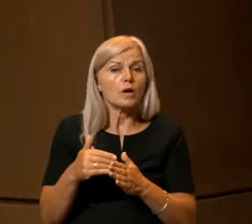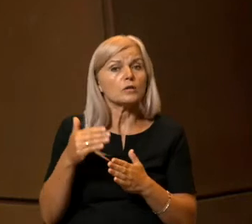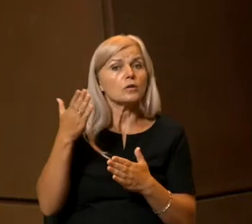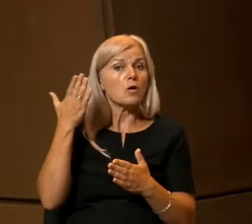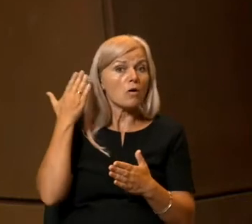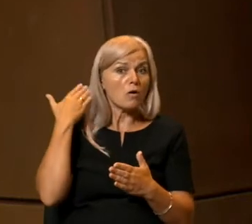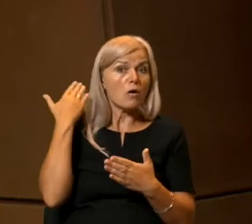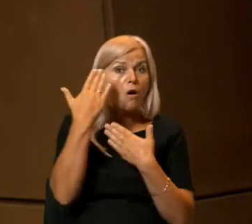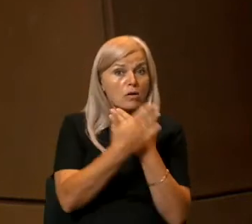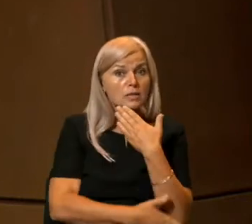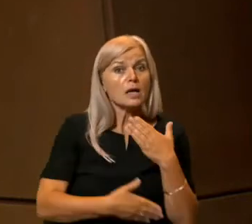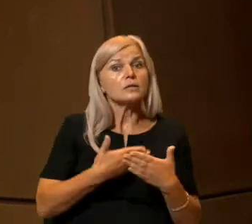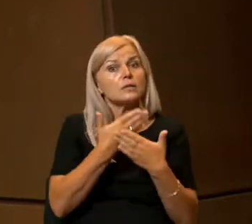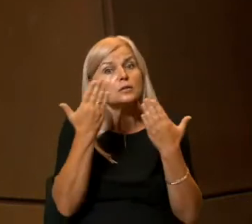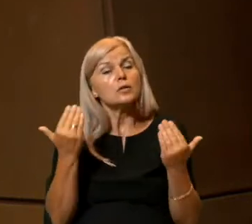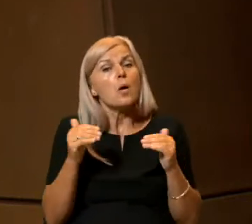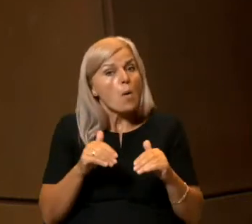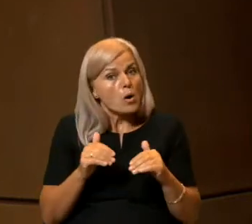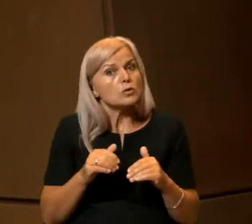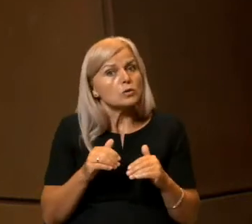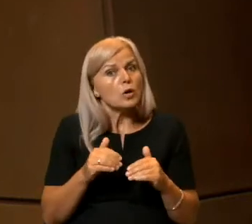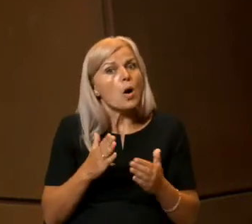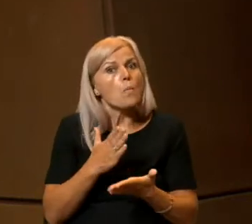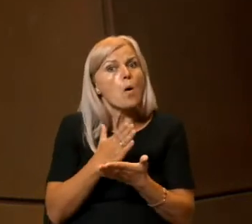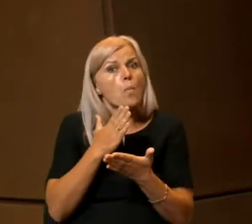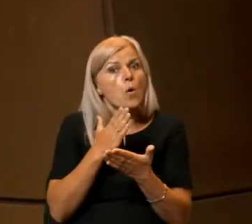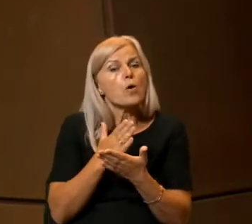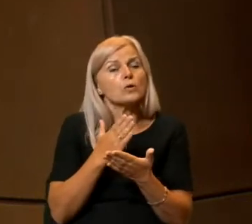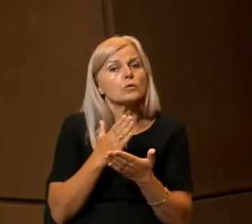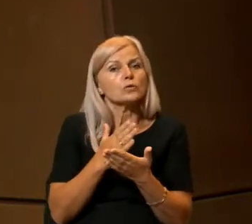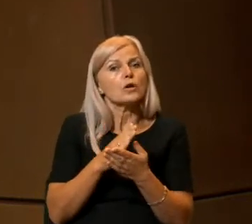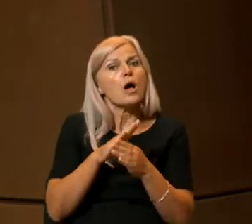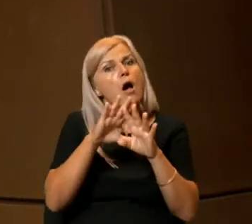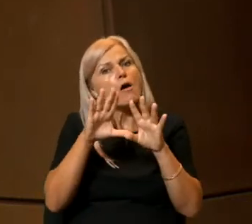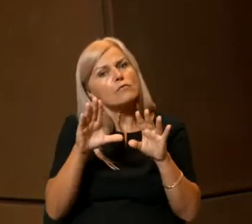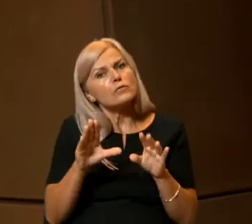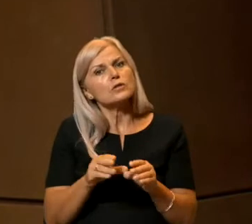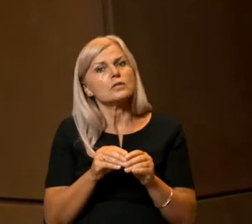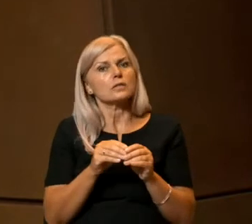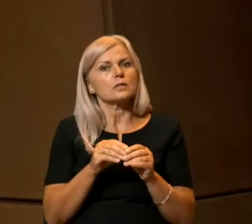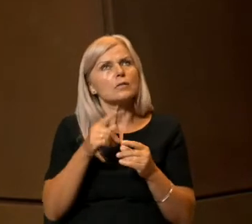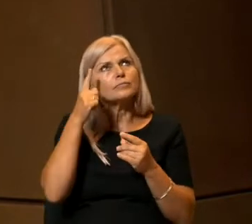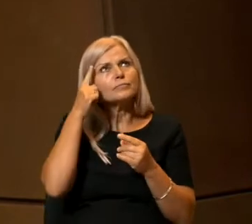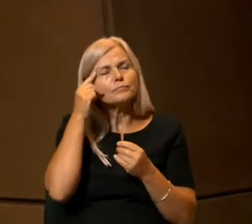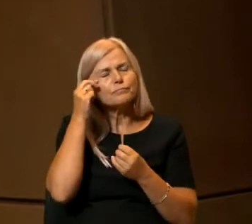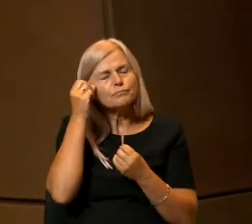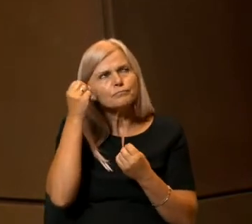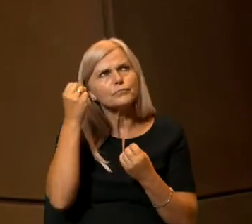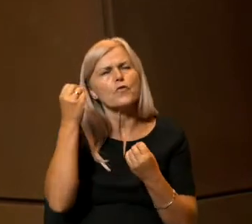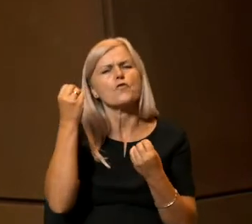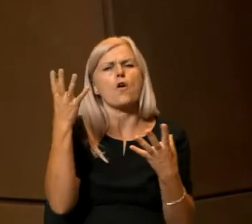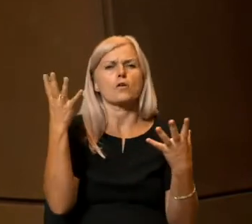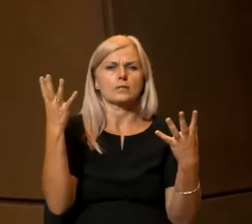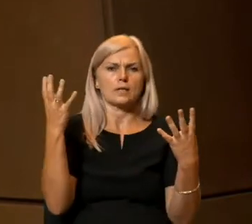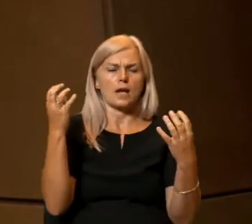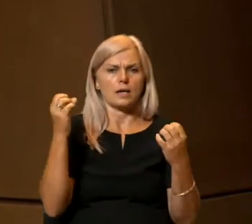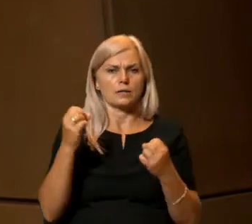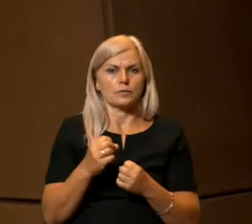jutro, może pomoże nam wszystkim gdzieś tam różne wątki w głowie oświetlić.